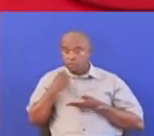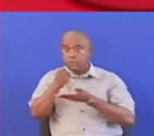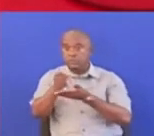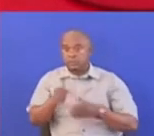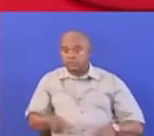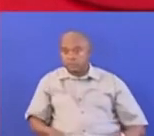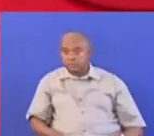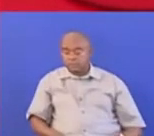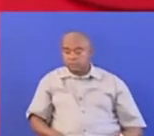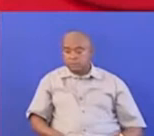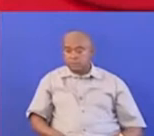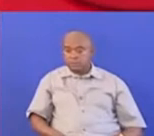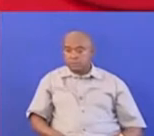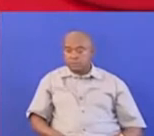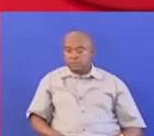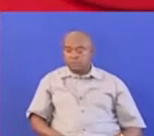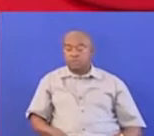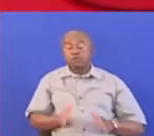Lakini sasa